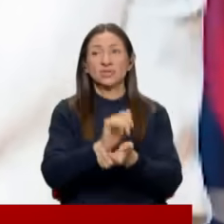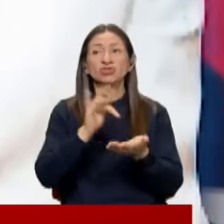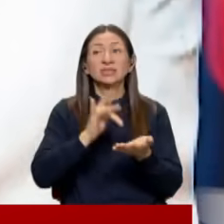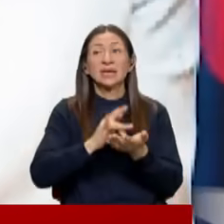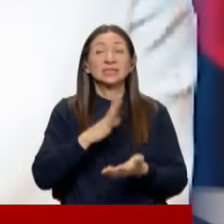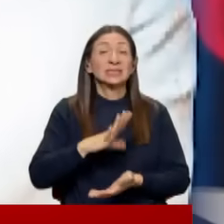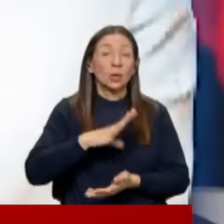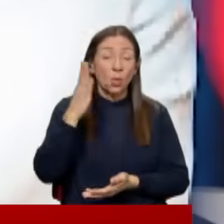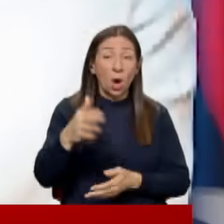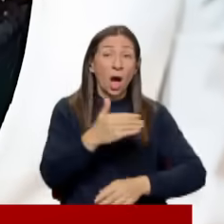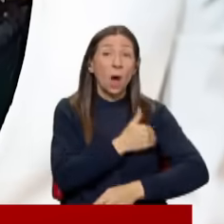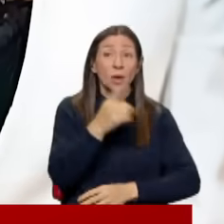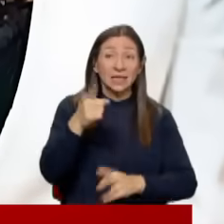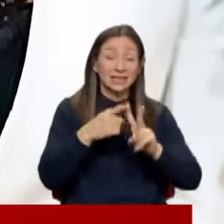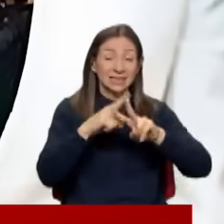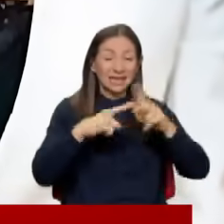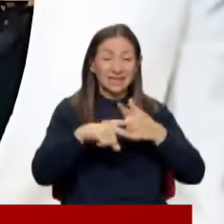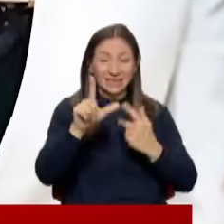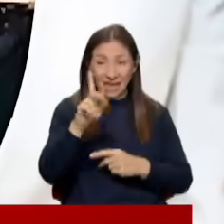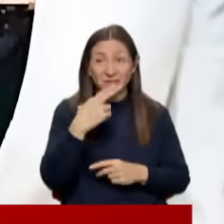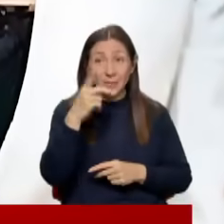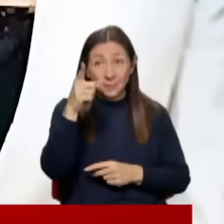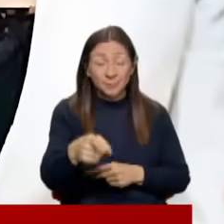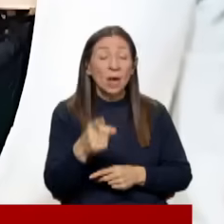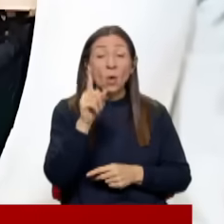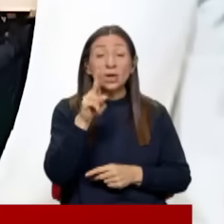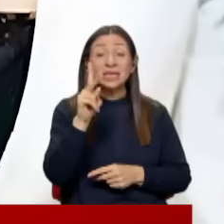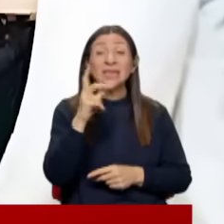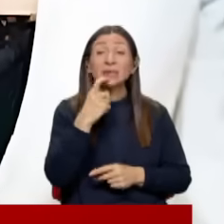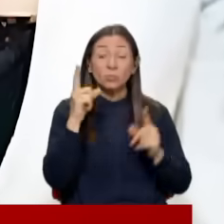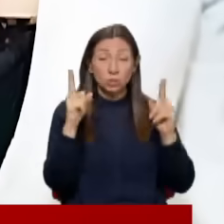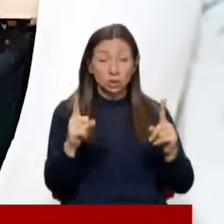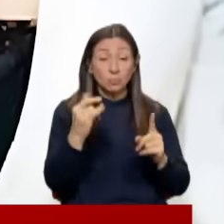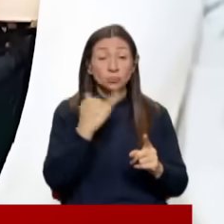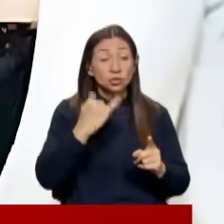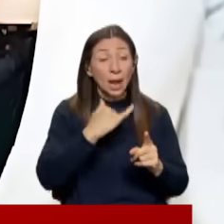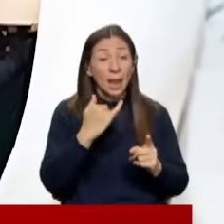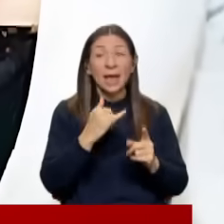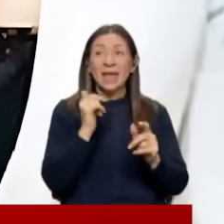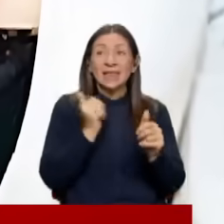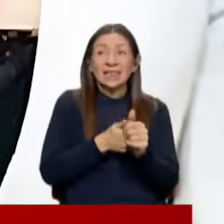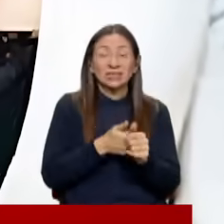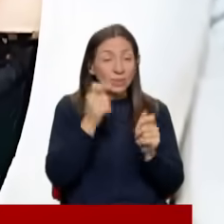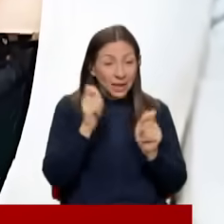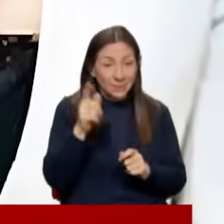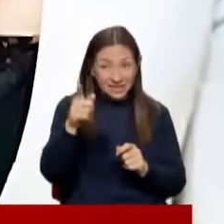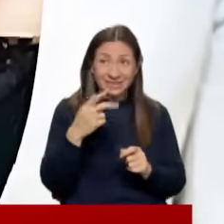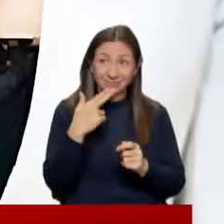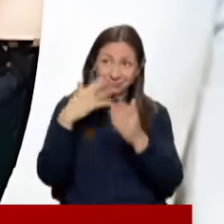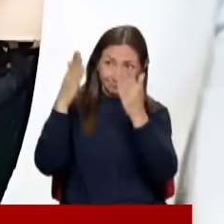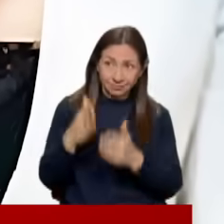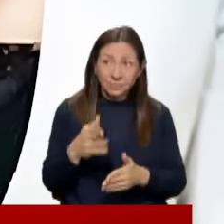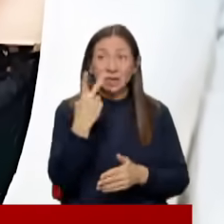cezasıyla yargılanıyor. Avukatı Nazlı Nadide Karaaslan 12 yıl boyunca müşterilerine yatırım danışmanlığı yapan Seçil